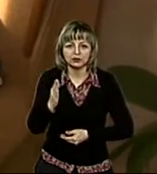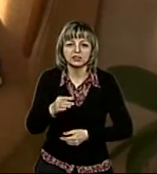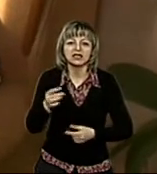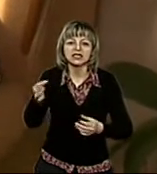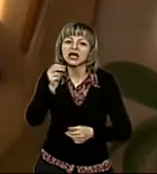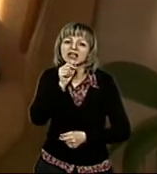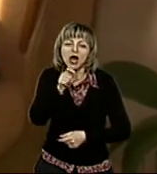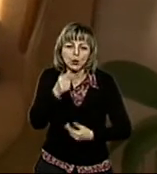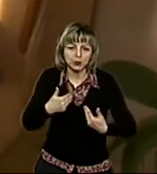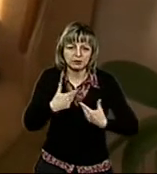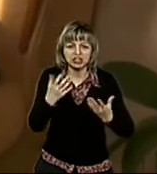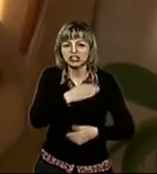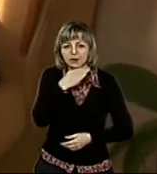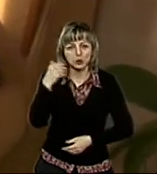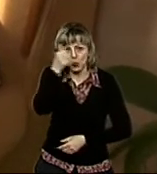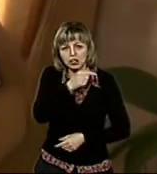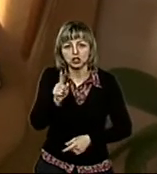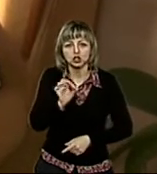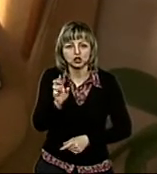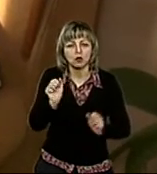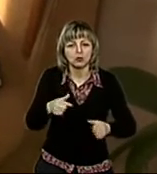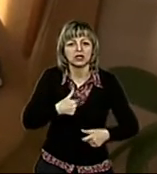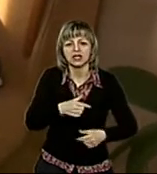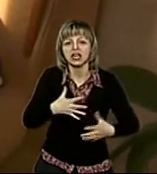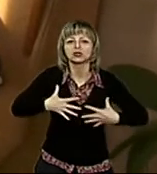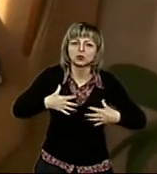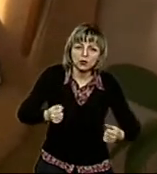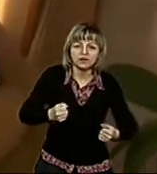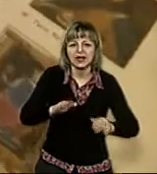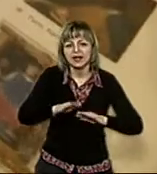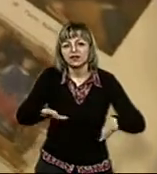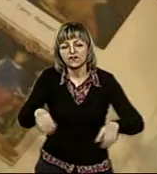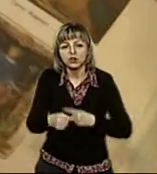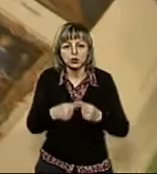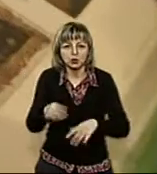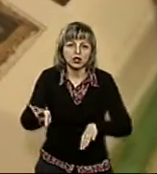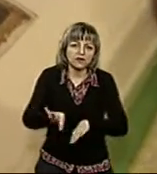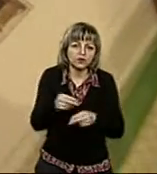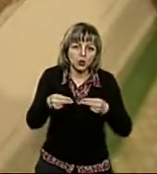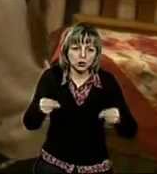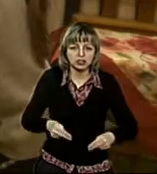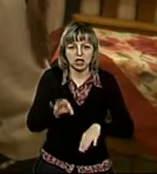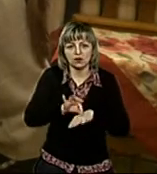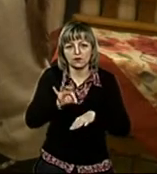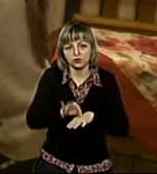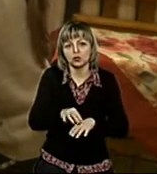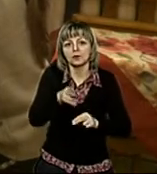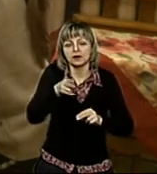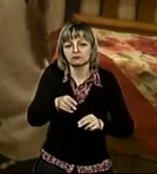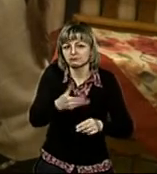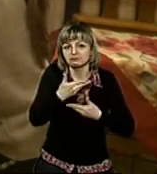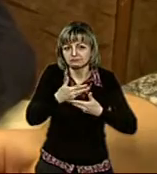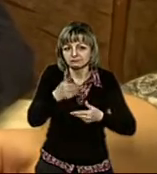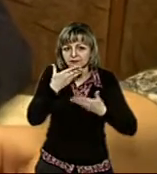мені зозуленько та многі літа, щоб могла я при здоров'ї внуків оженити. Хвороба відступила. Вдячна